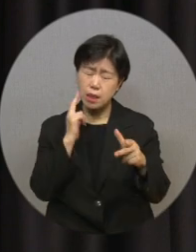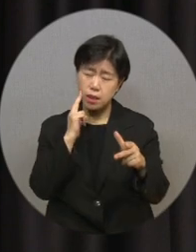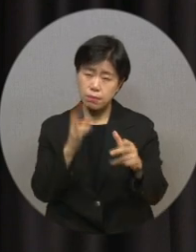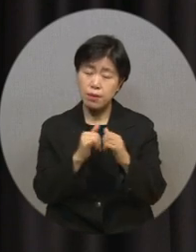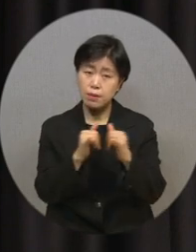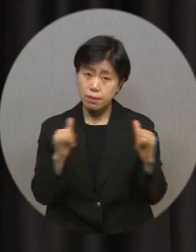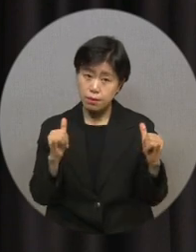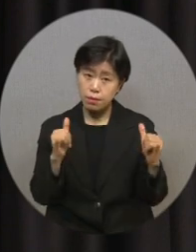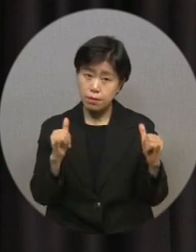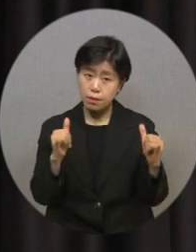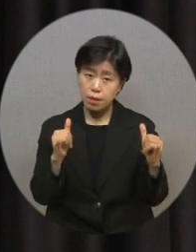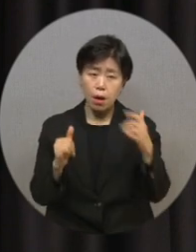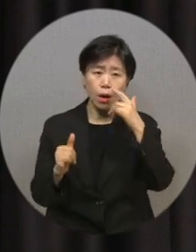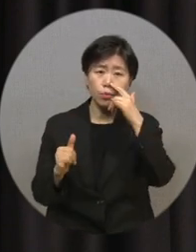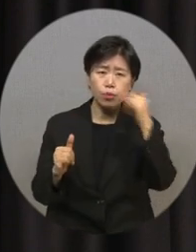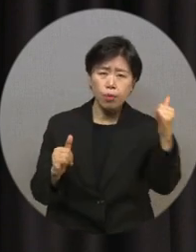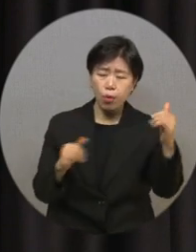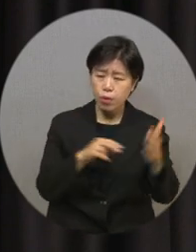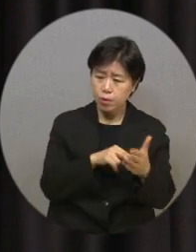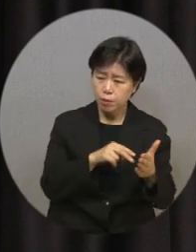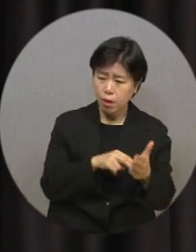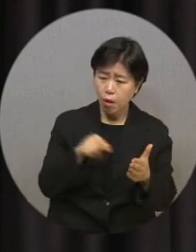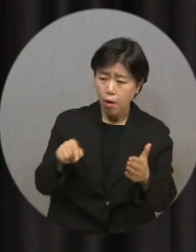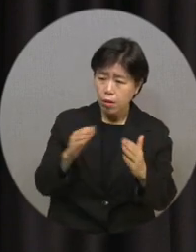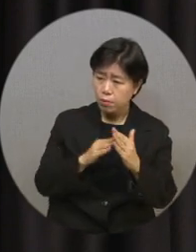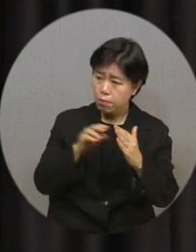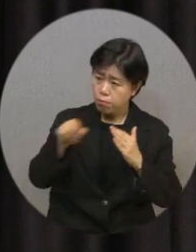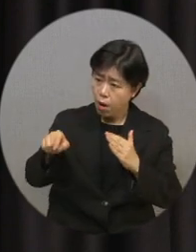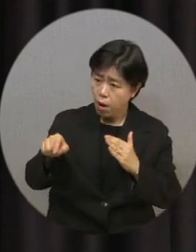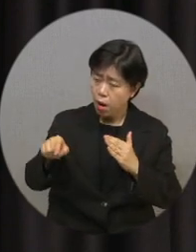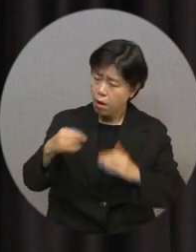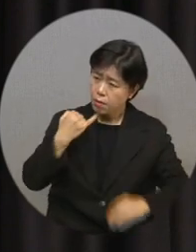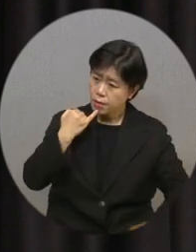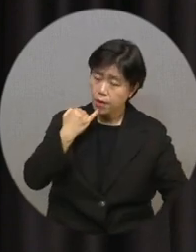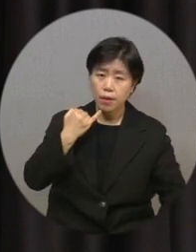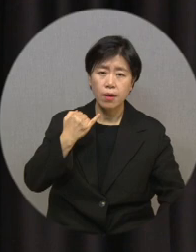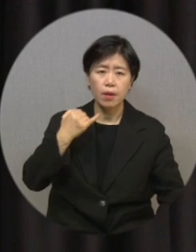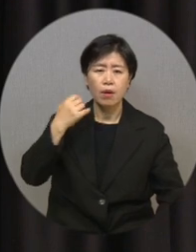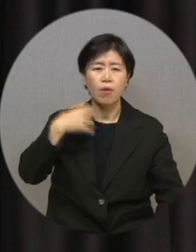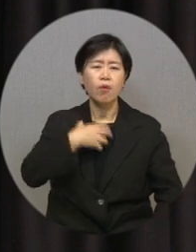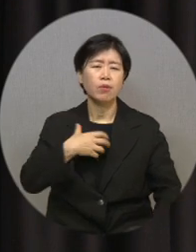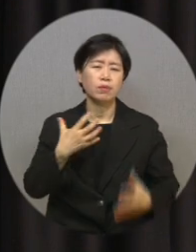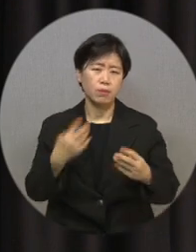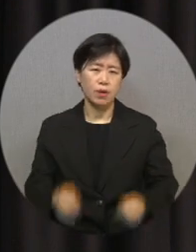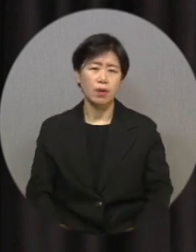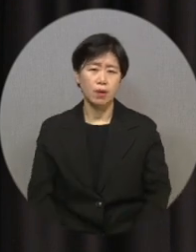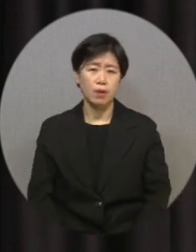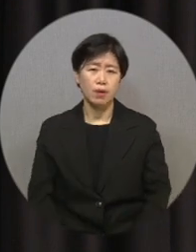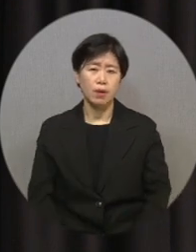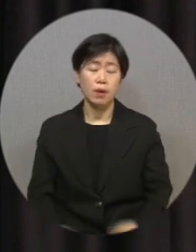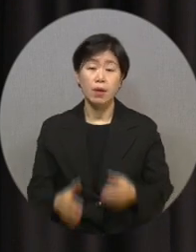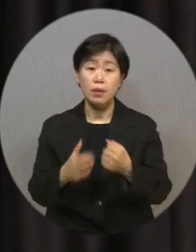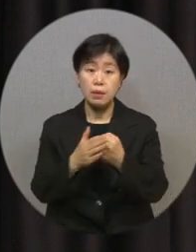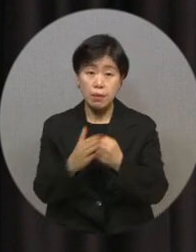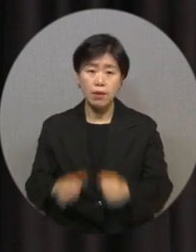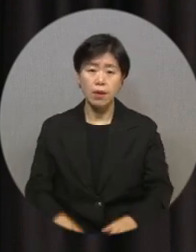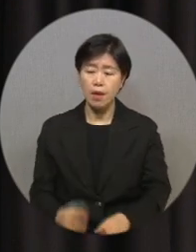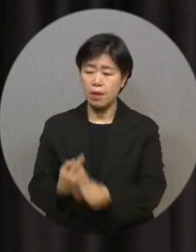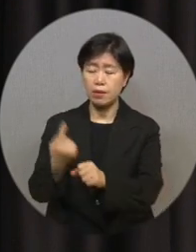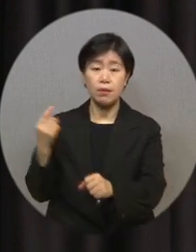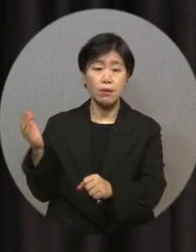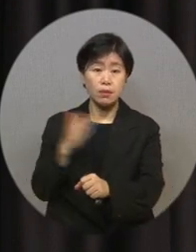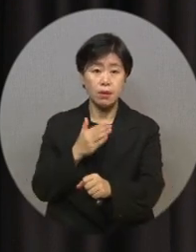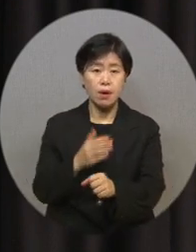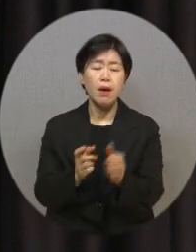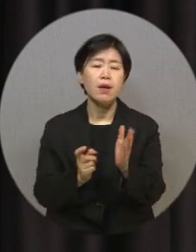부모님들이 마음을 놓지 못하고 사실은 못 나오세요 그러다 보니까 작년부터 생긴게 뭐냐면 긴급 돌보